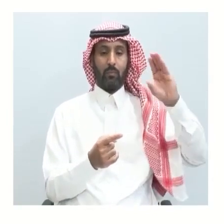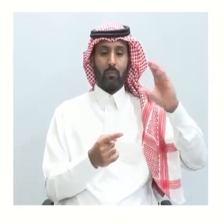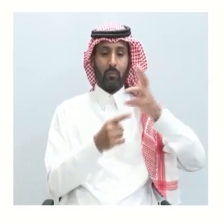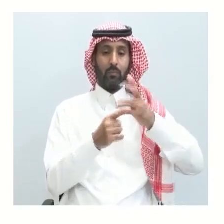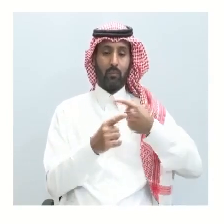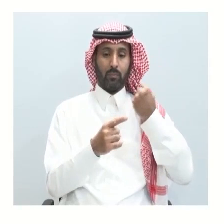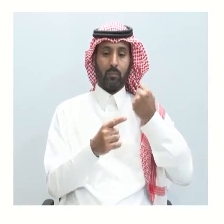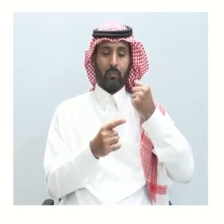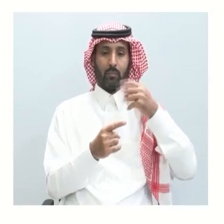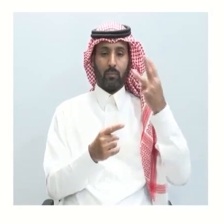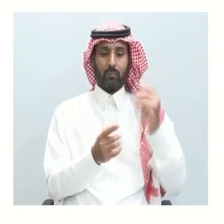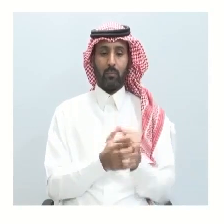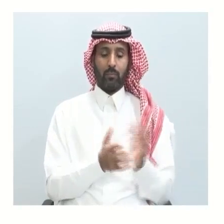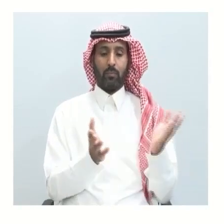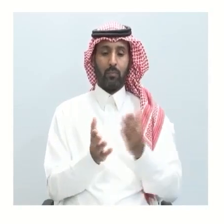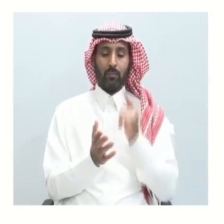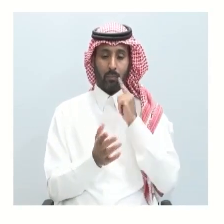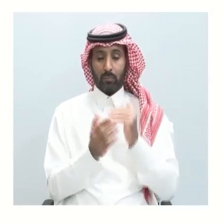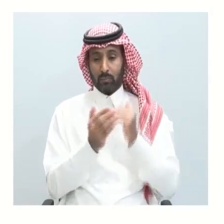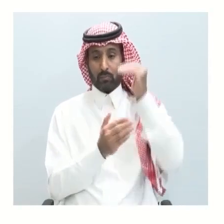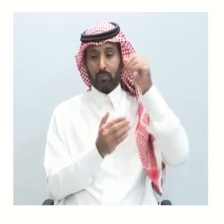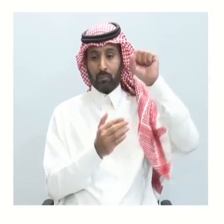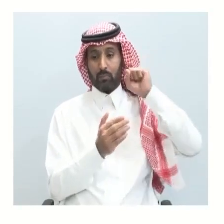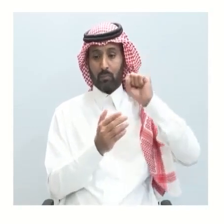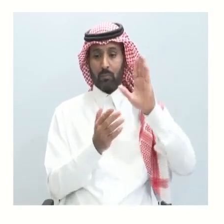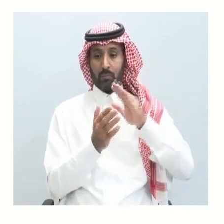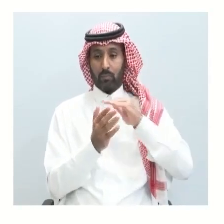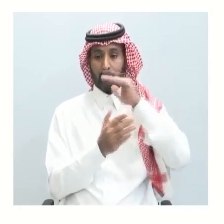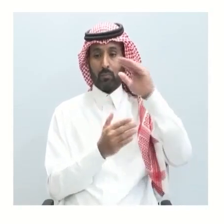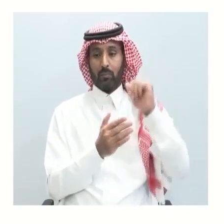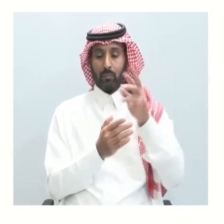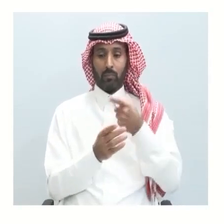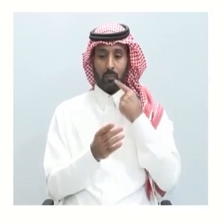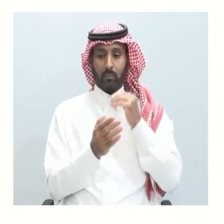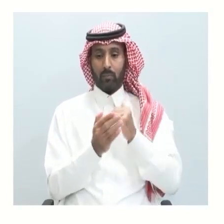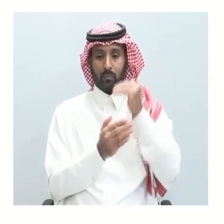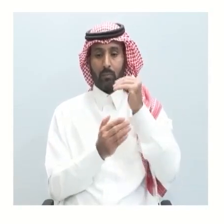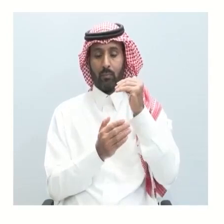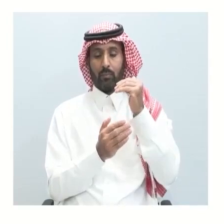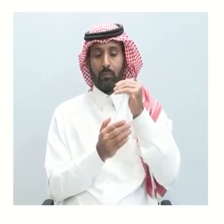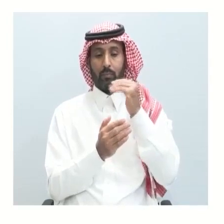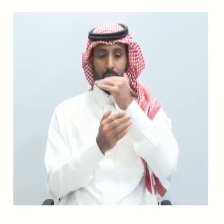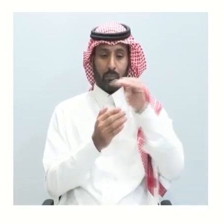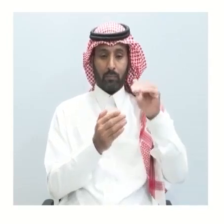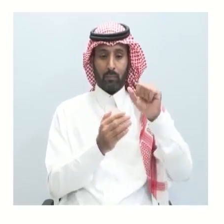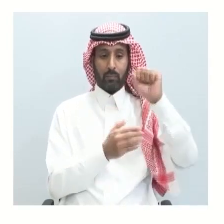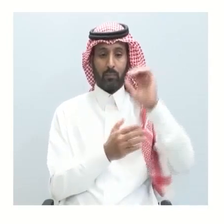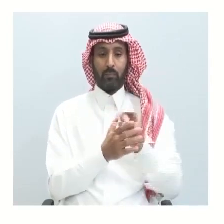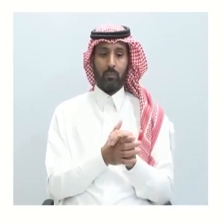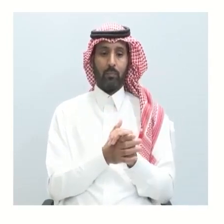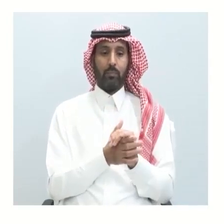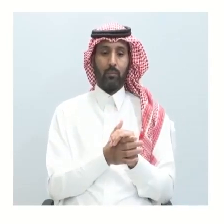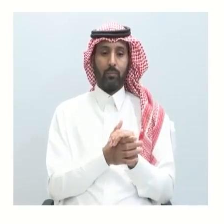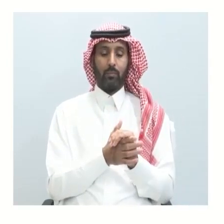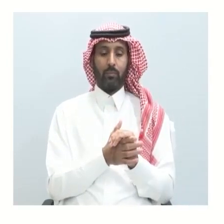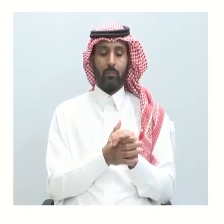تساوي 2. فلاحظ هنا رفعت، هذه هي المواد الناتجة في البسط، المواد